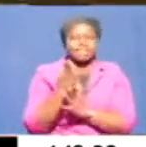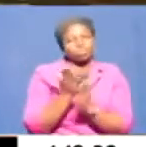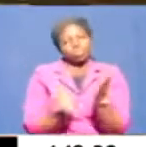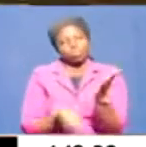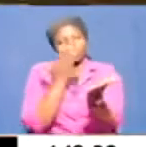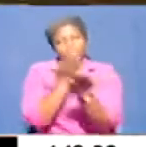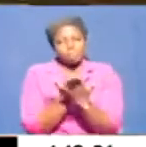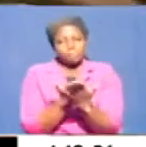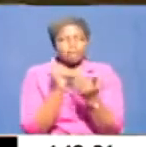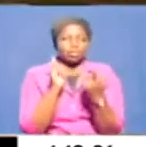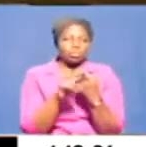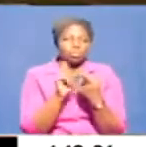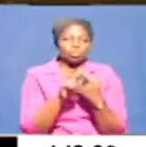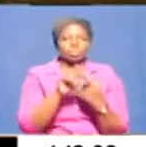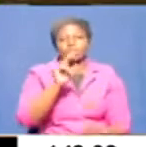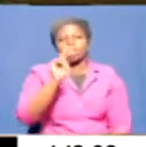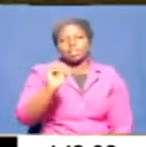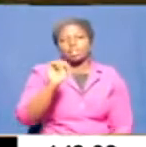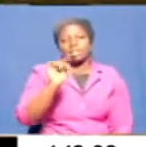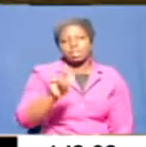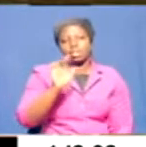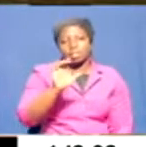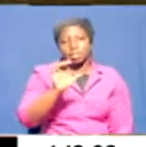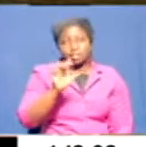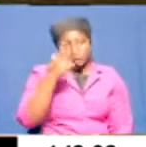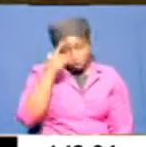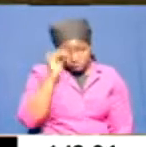kwa tume ya ardhi ili tatizo